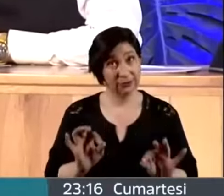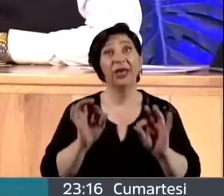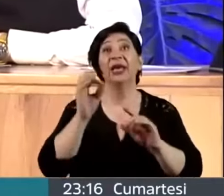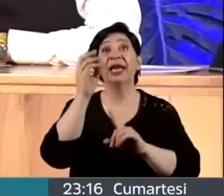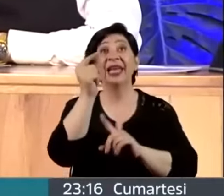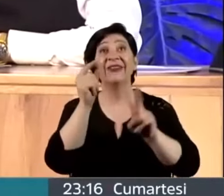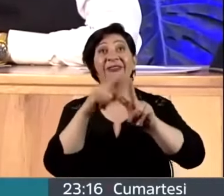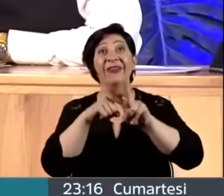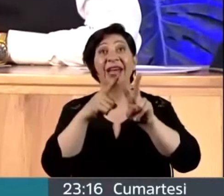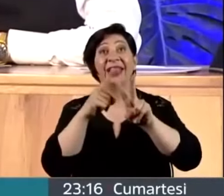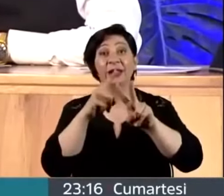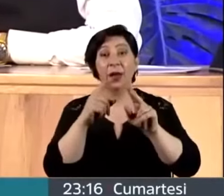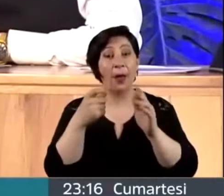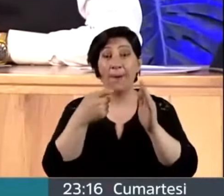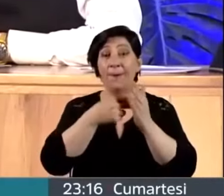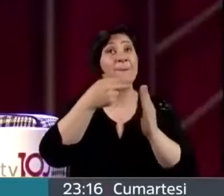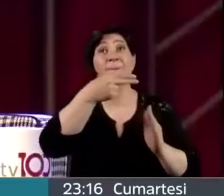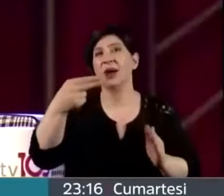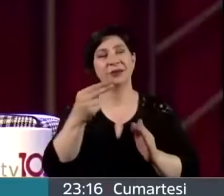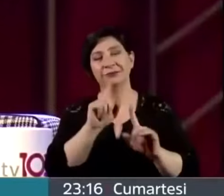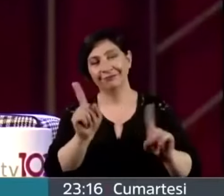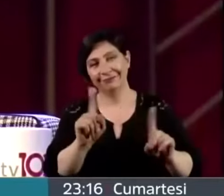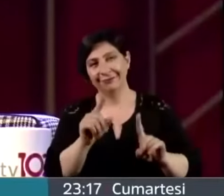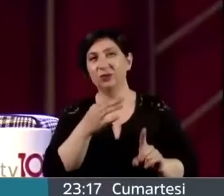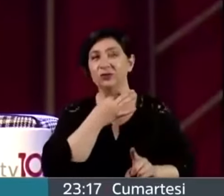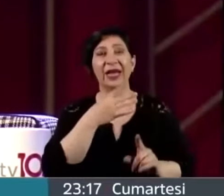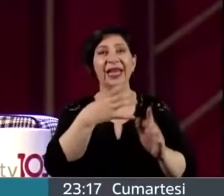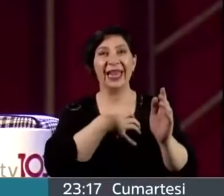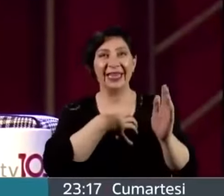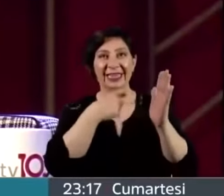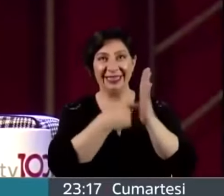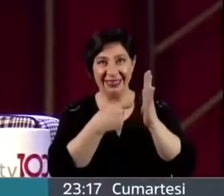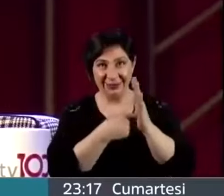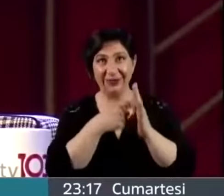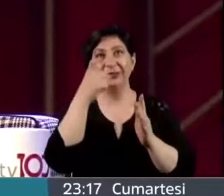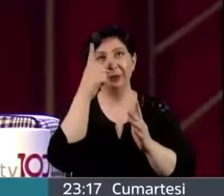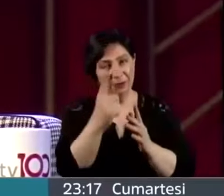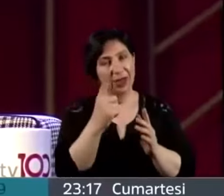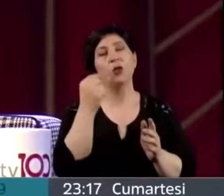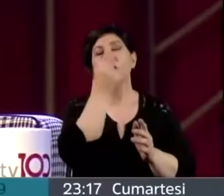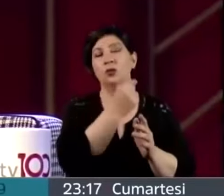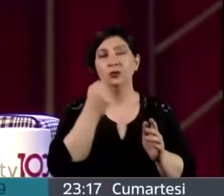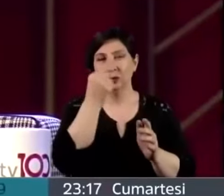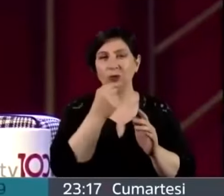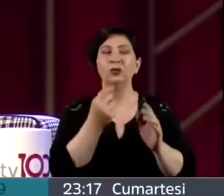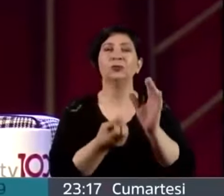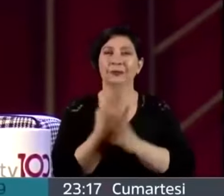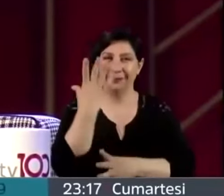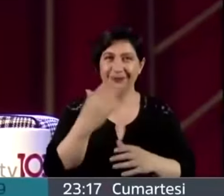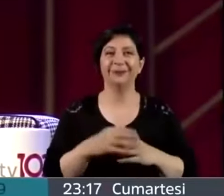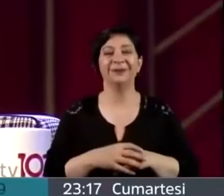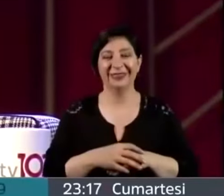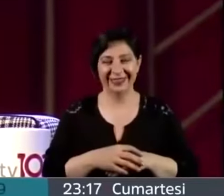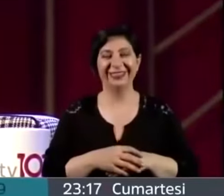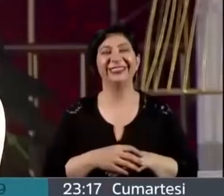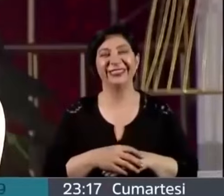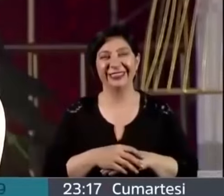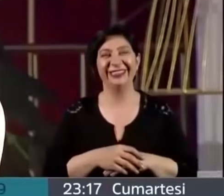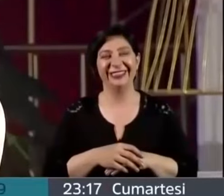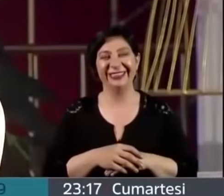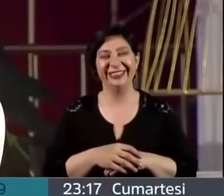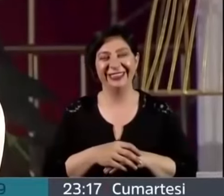Sert hem ruj. Söylemeyin ruşlar, ismini, marka söyleyemiyorsun. Marka tamam. Söyle. Kendi isminizle bir ruj markası. Kendim isimde bir ruj marka olarak